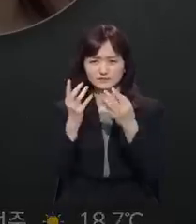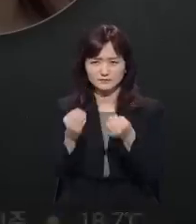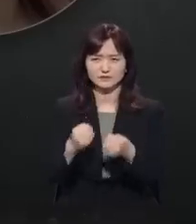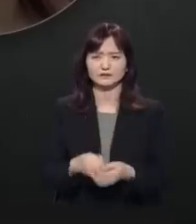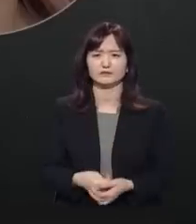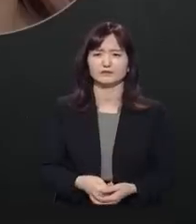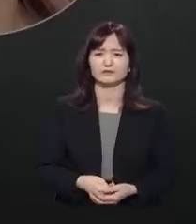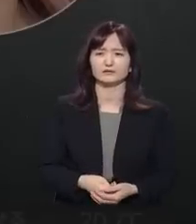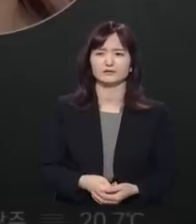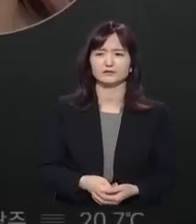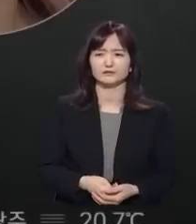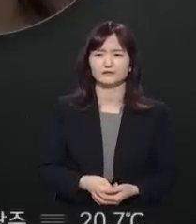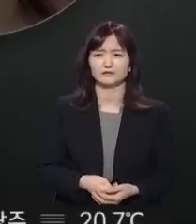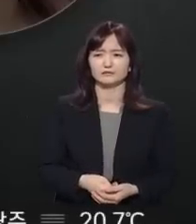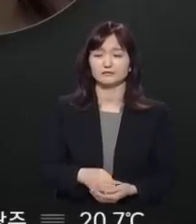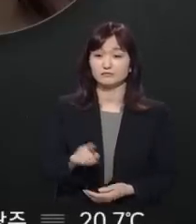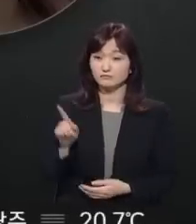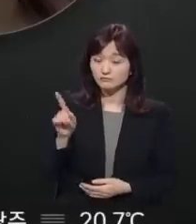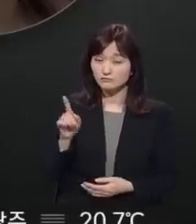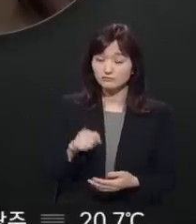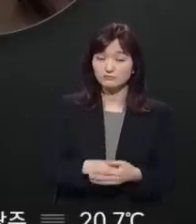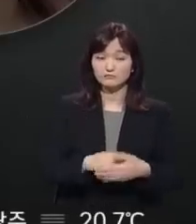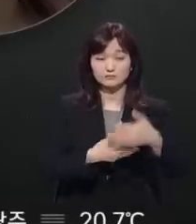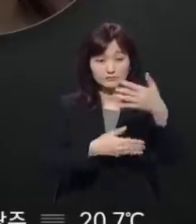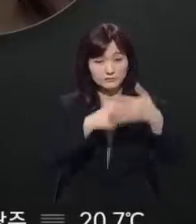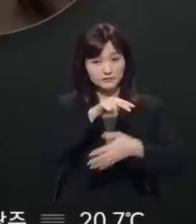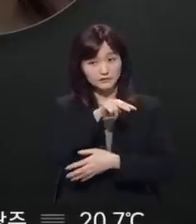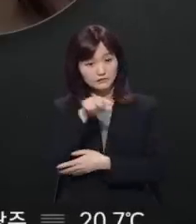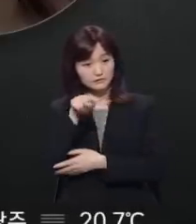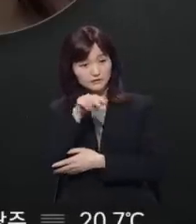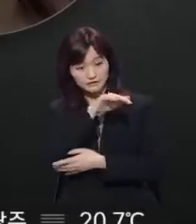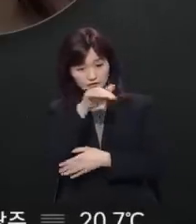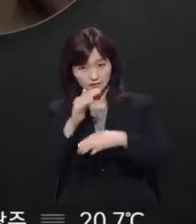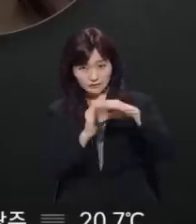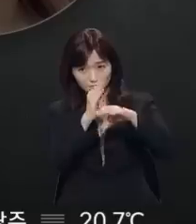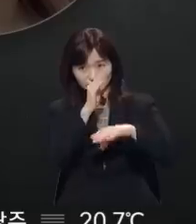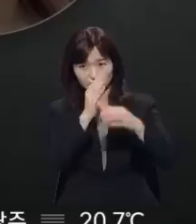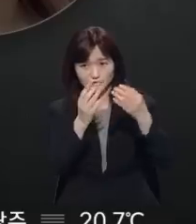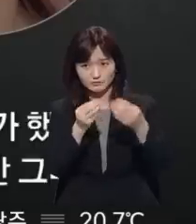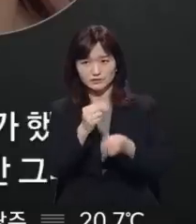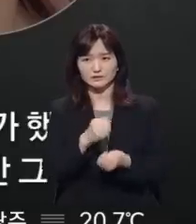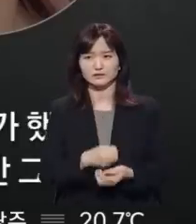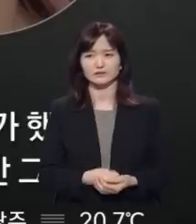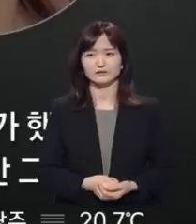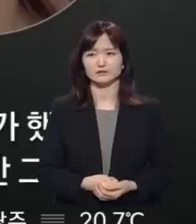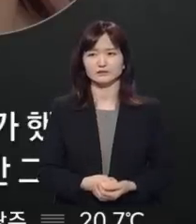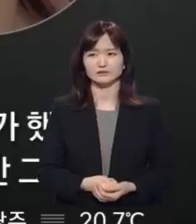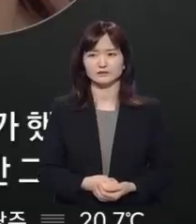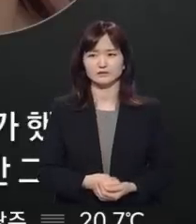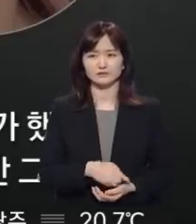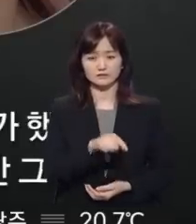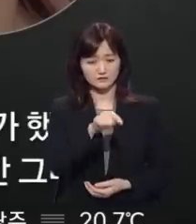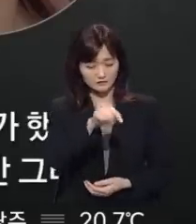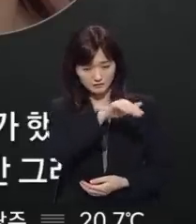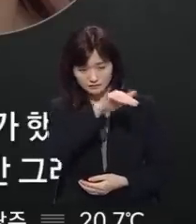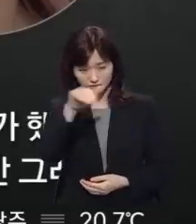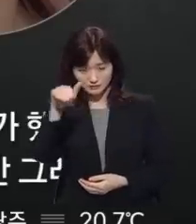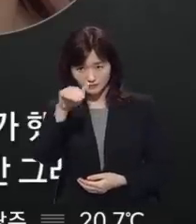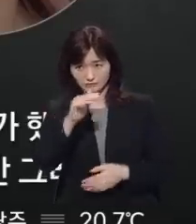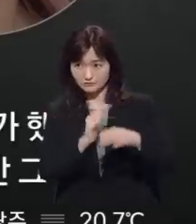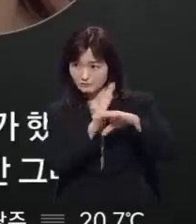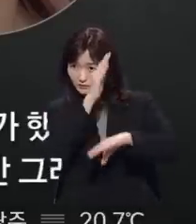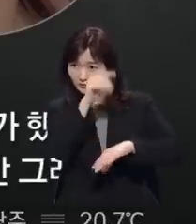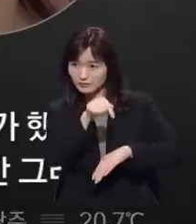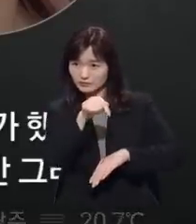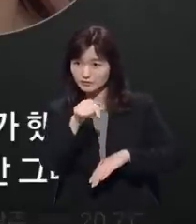많아. 응? 드라마 보고 선 넘는다는 말이 너무 많아. 내가 선을 넘어? 응. 너희가 했던